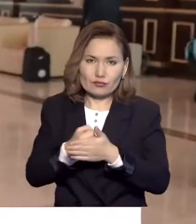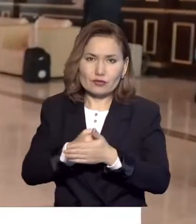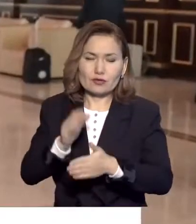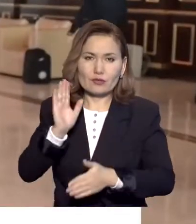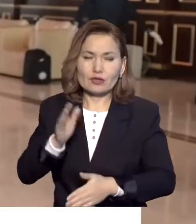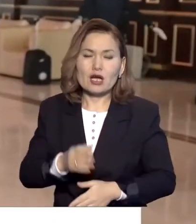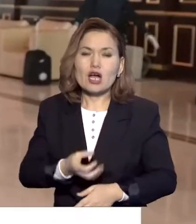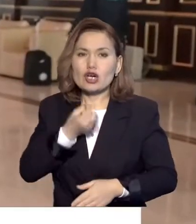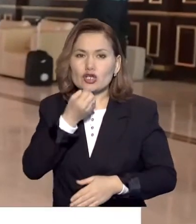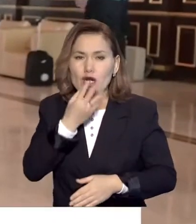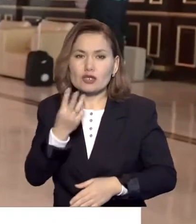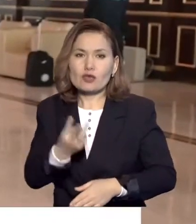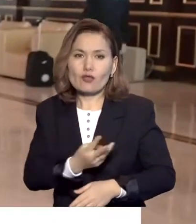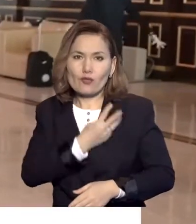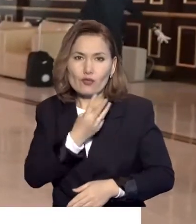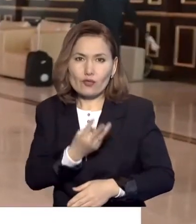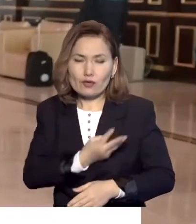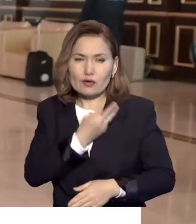көңіл-күймен, жақсы